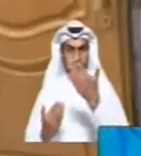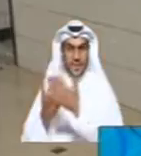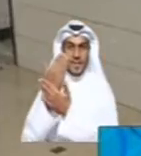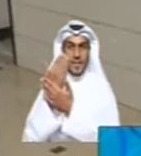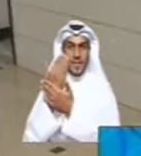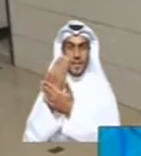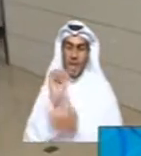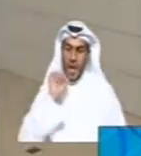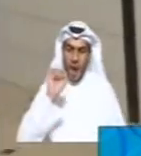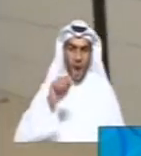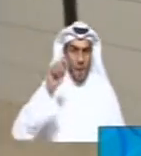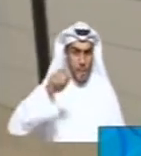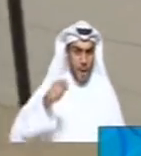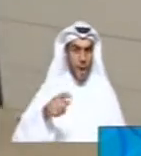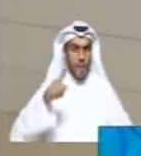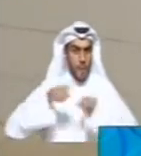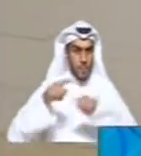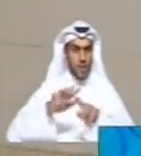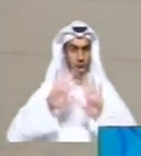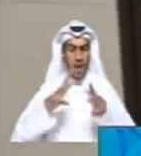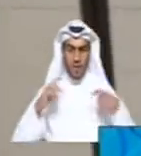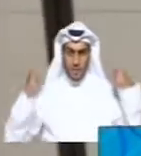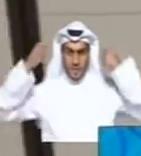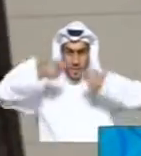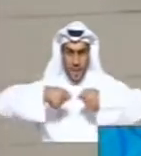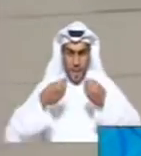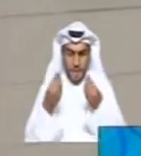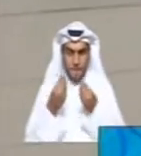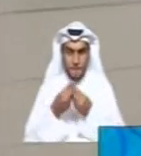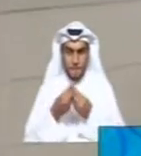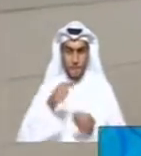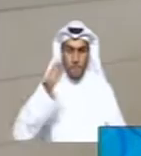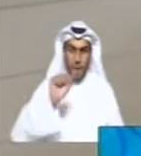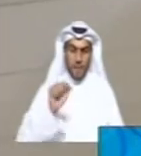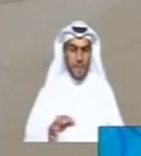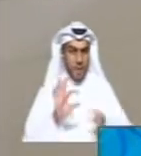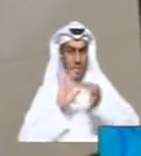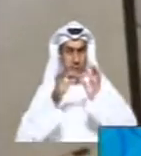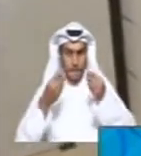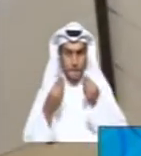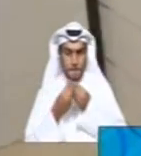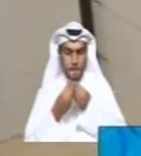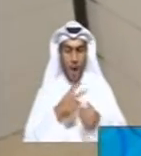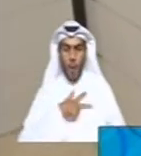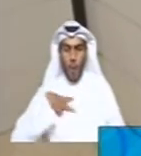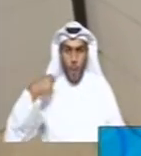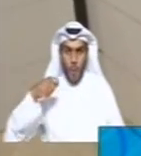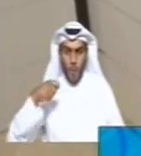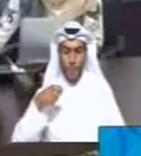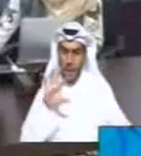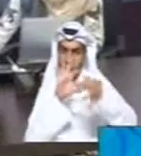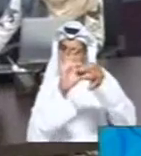التقاضي، وهي خطوة للتعاون بين وزارة العدل وجمعية المحامين لتذليل عقبات